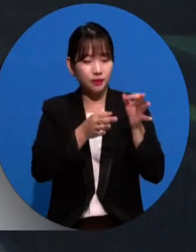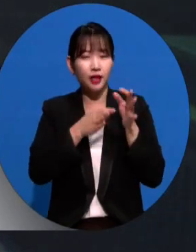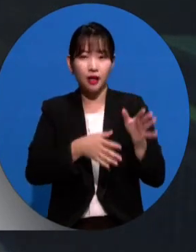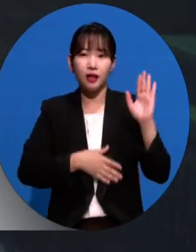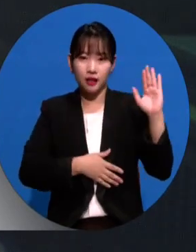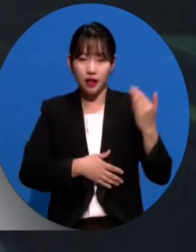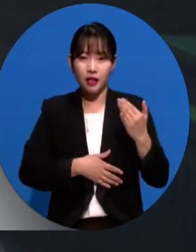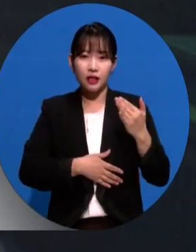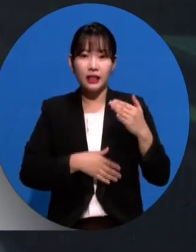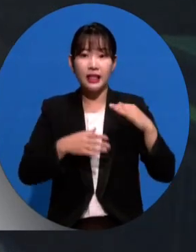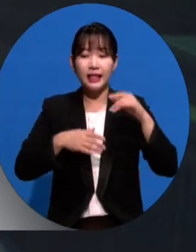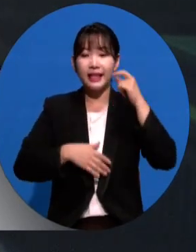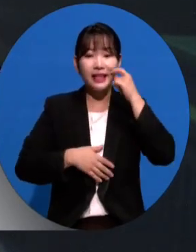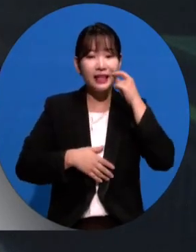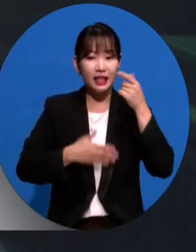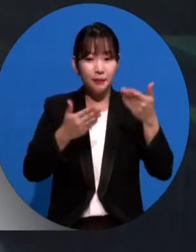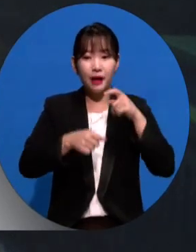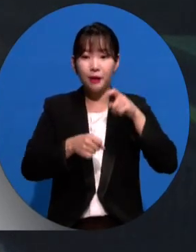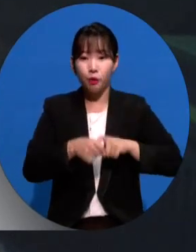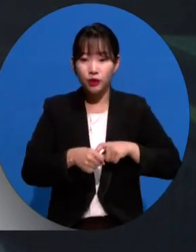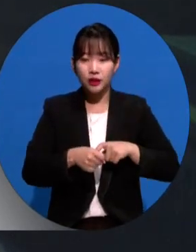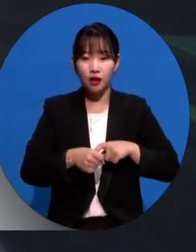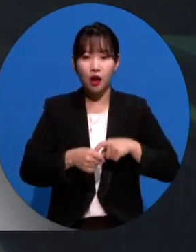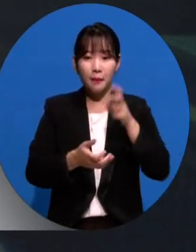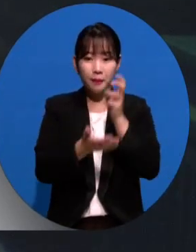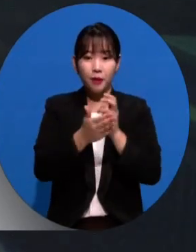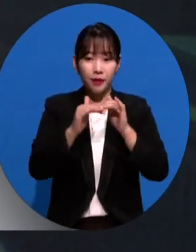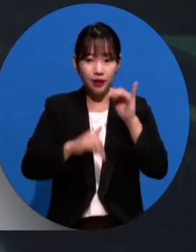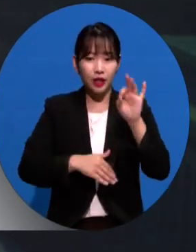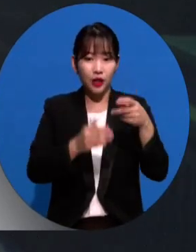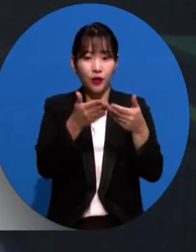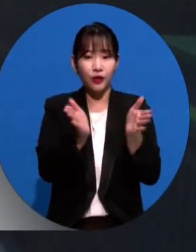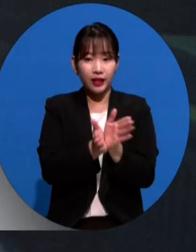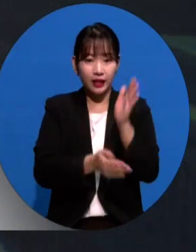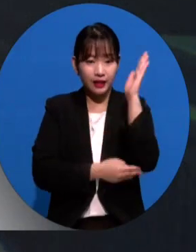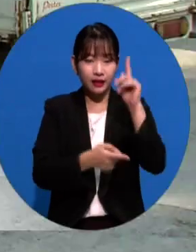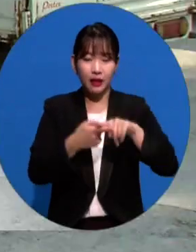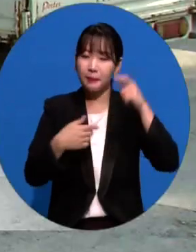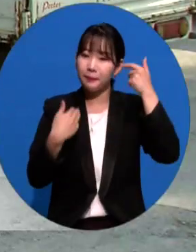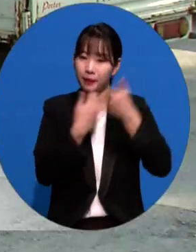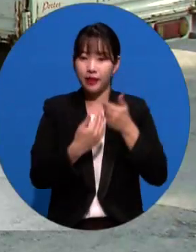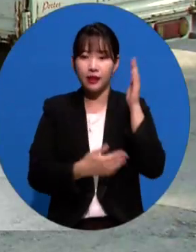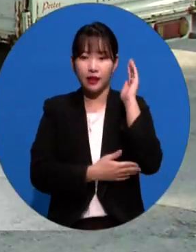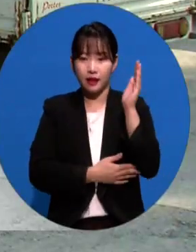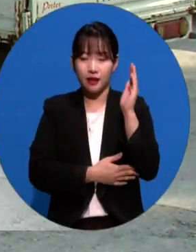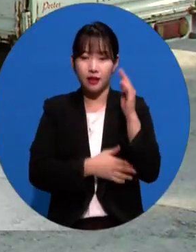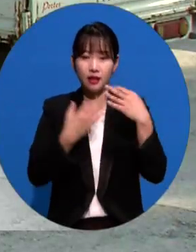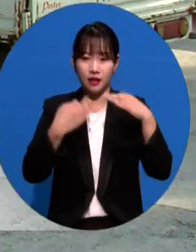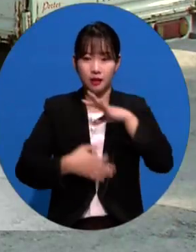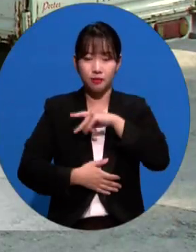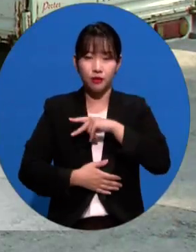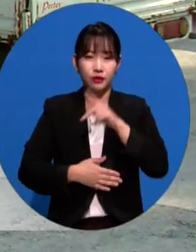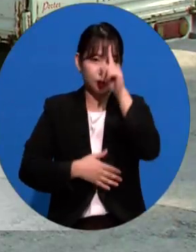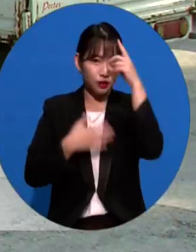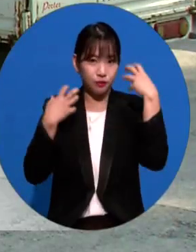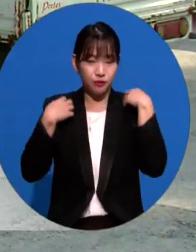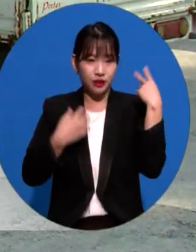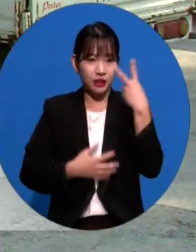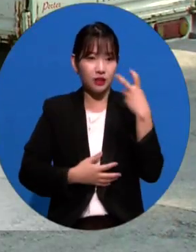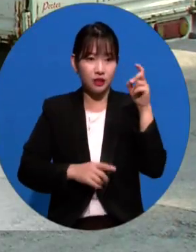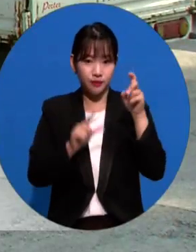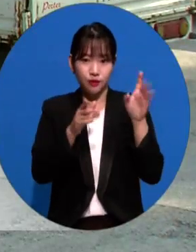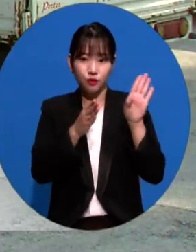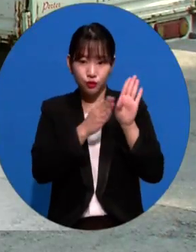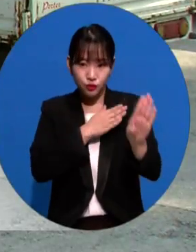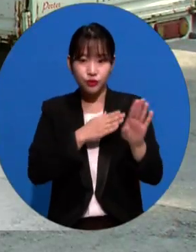하는 포퓰리즘 법안이라는 정부 여당의 주장에 대해 반박했습니다. 김 의원은 정부가 2010년